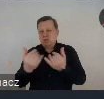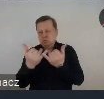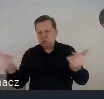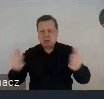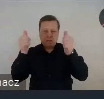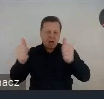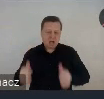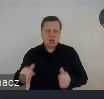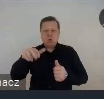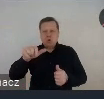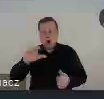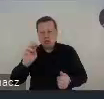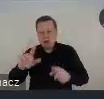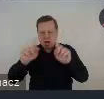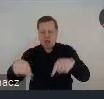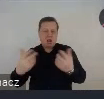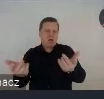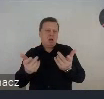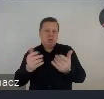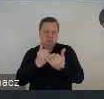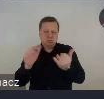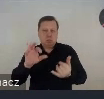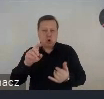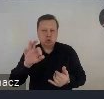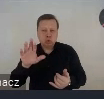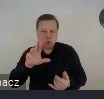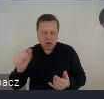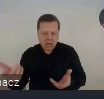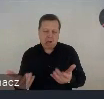plakaty, ulotki, broszury.